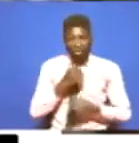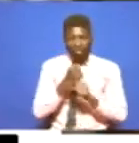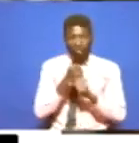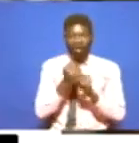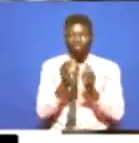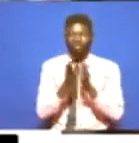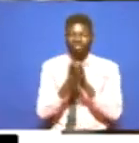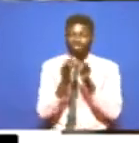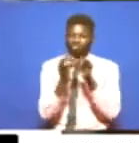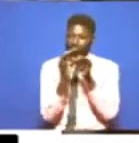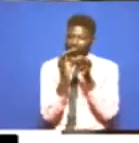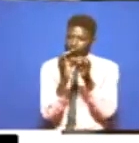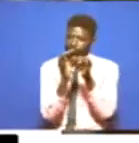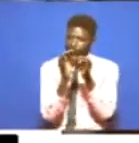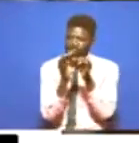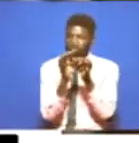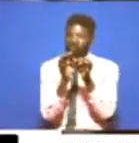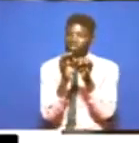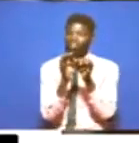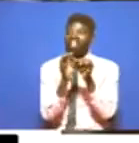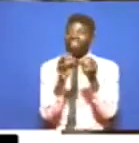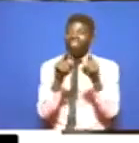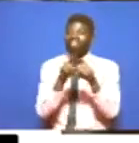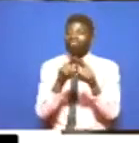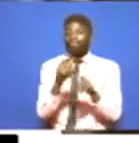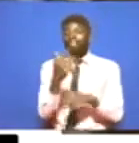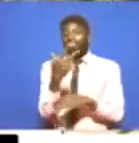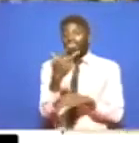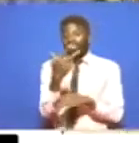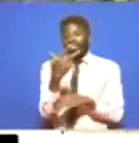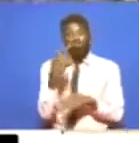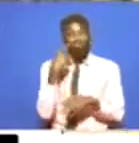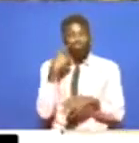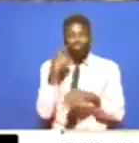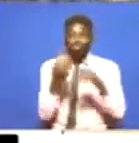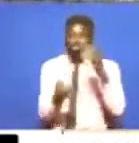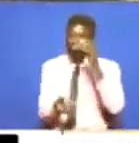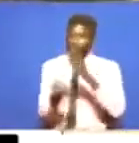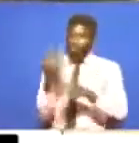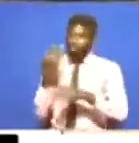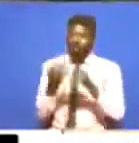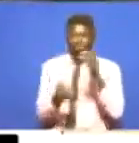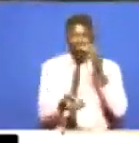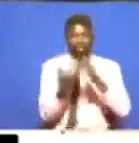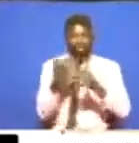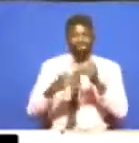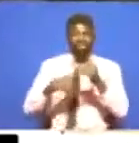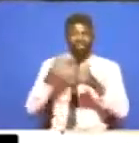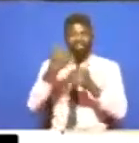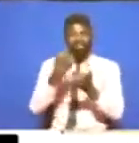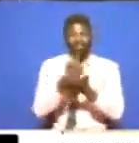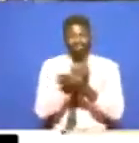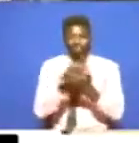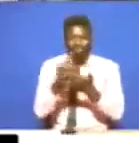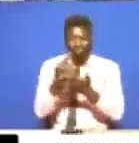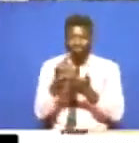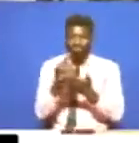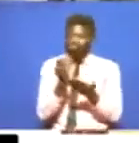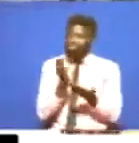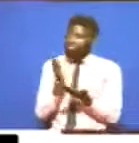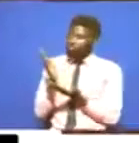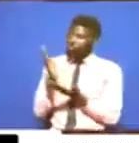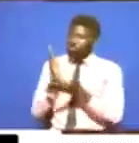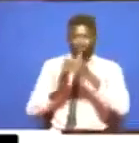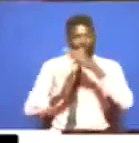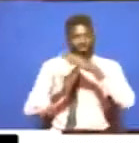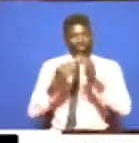have three more stores actually coming up within the next week. The number one brand carrying the Kenyan flag took the